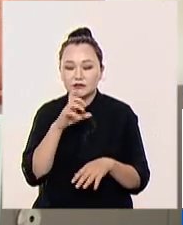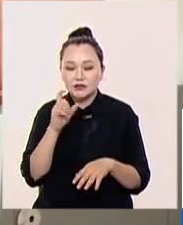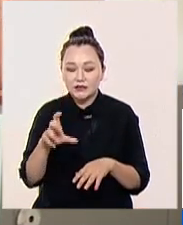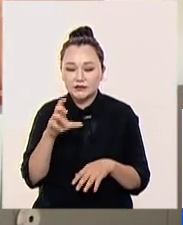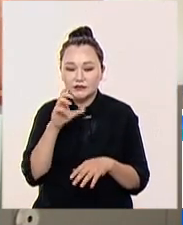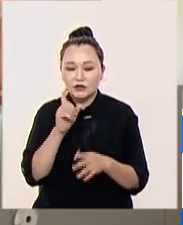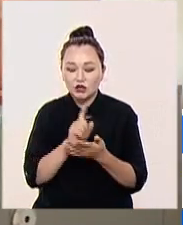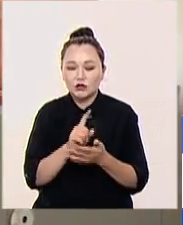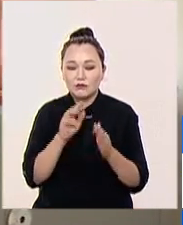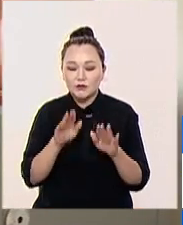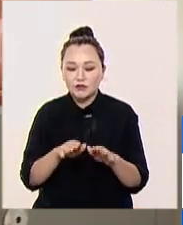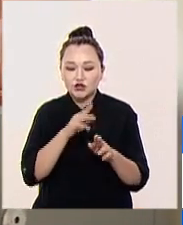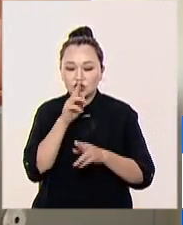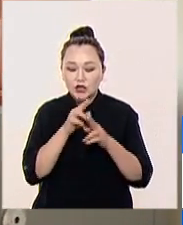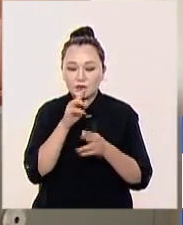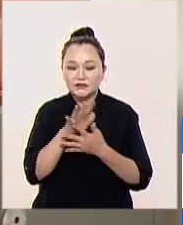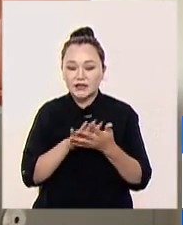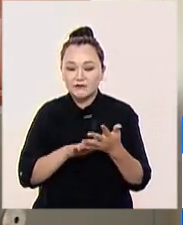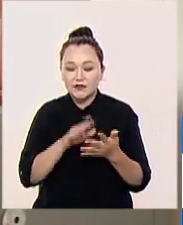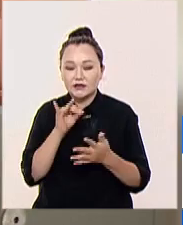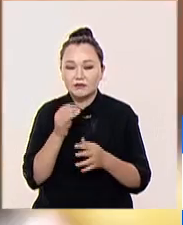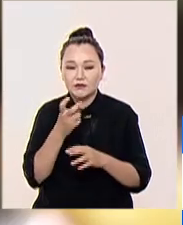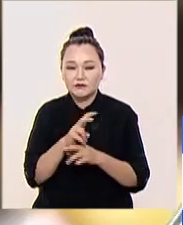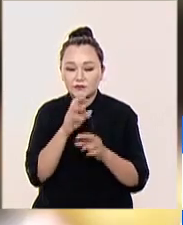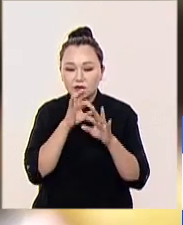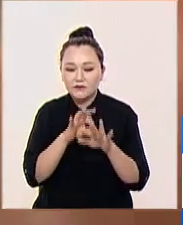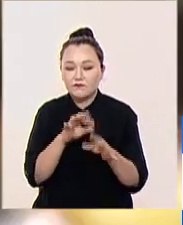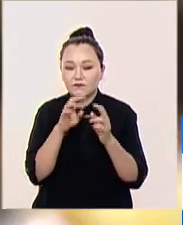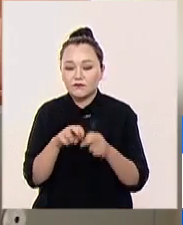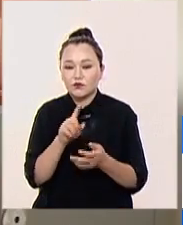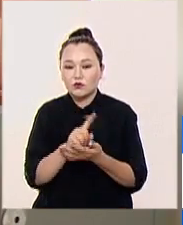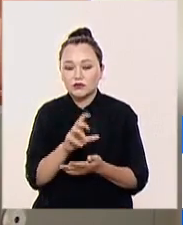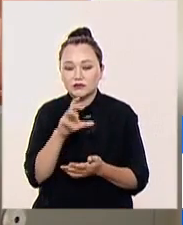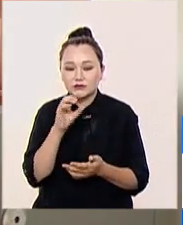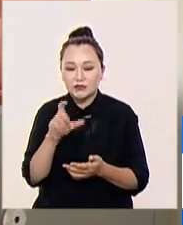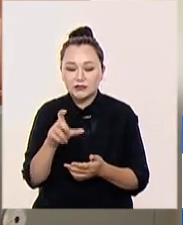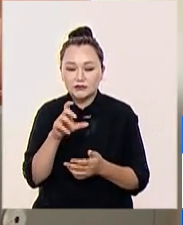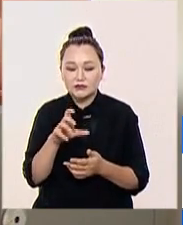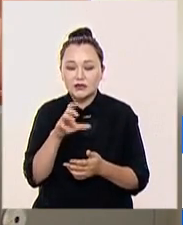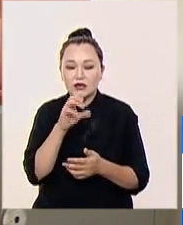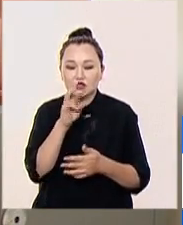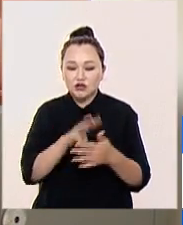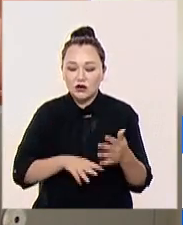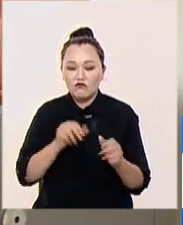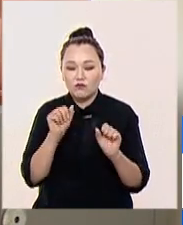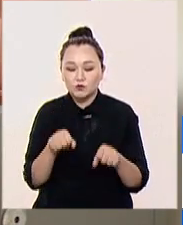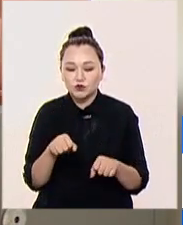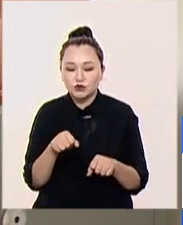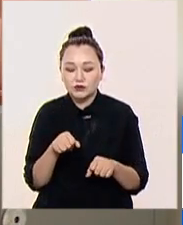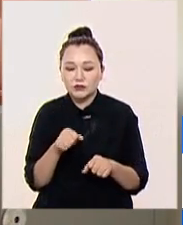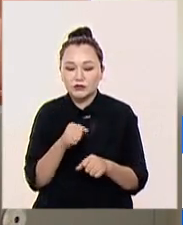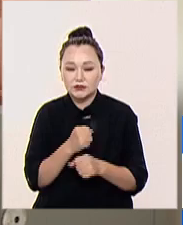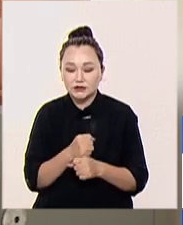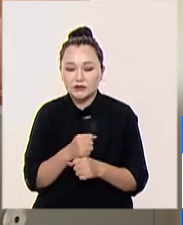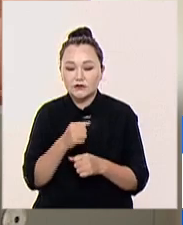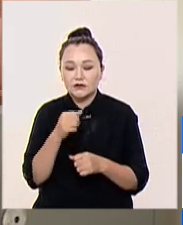по месту жалобы, то есть заявления, и провести проверку. СЭС могут наложить административный штраф